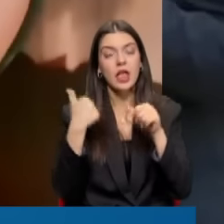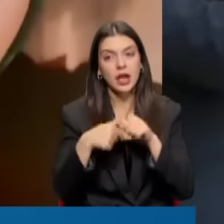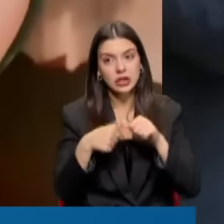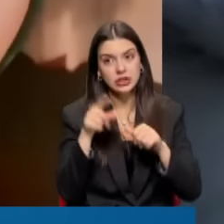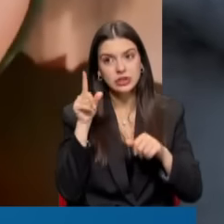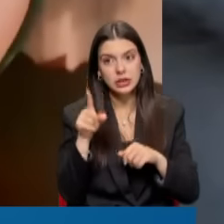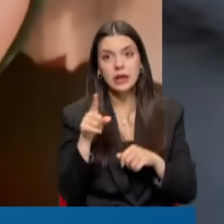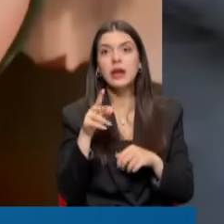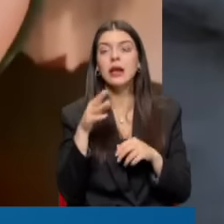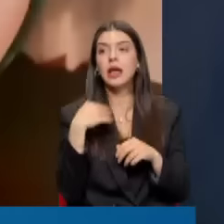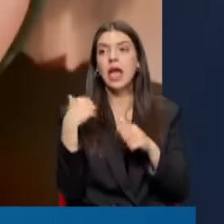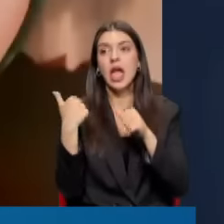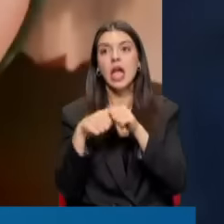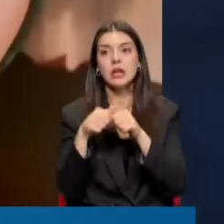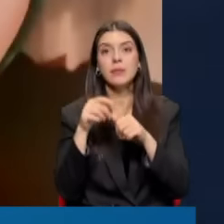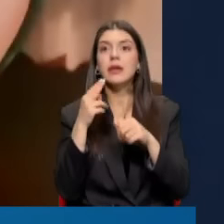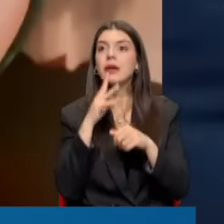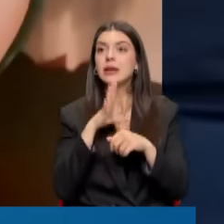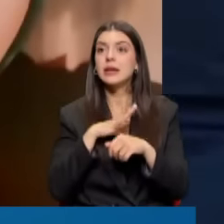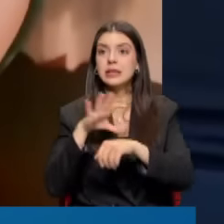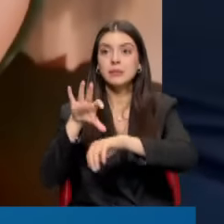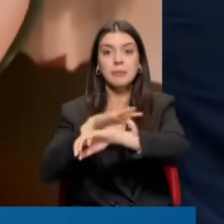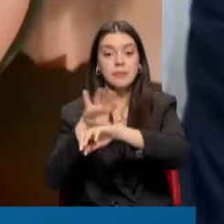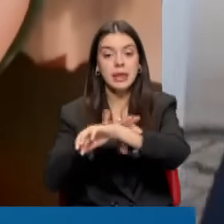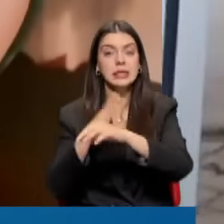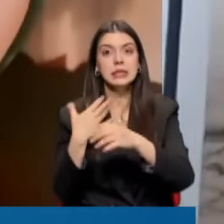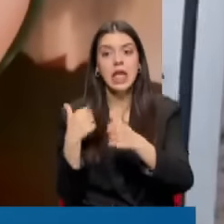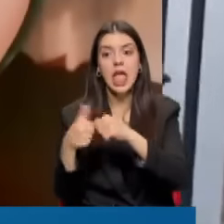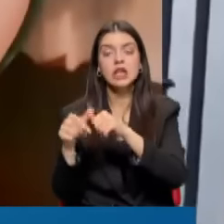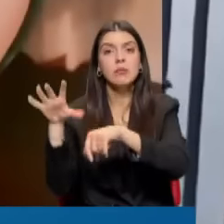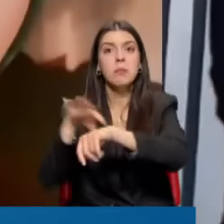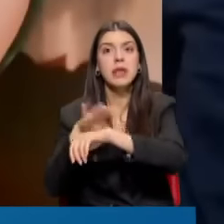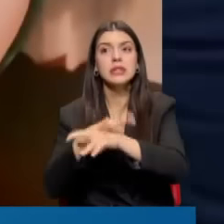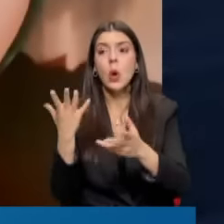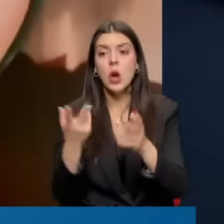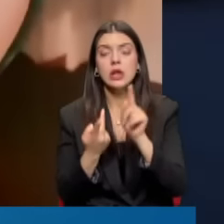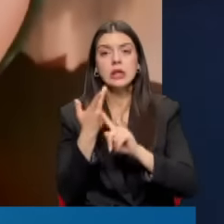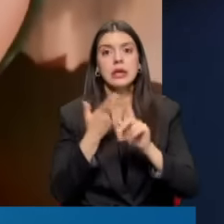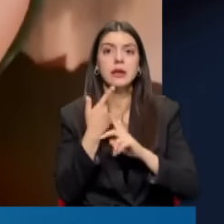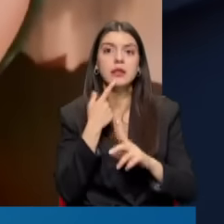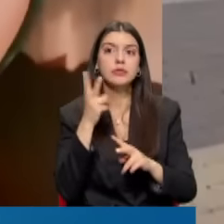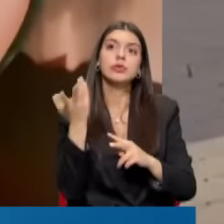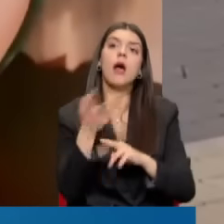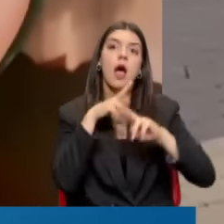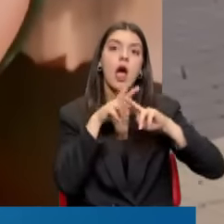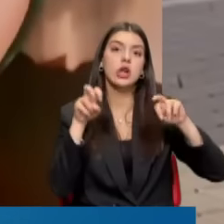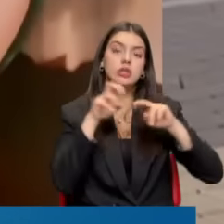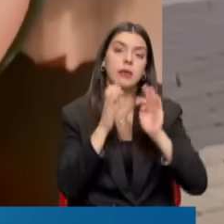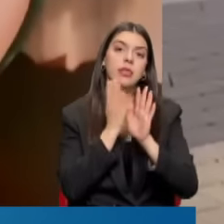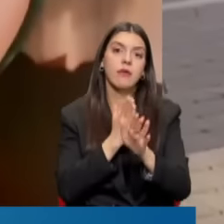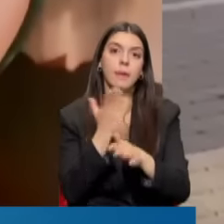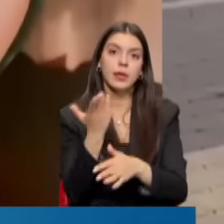Yıldırım karısının Kolundaki bileziklerin çalındığını söyledi olayla ilgili soruşturma devam